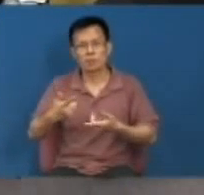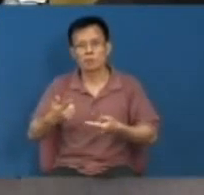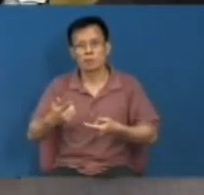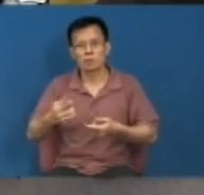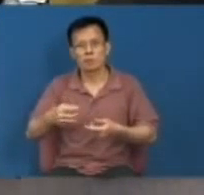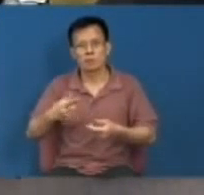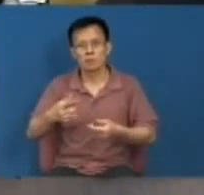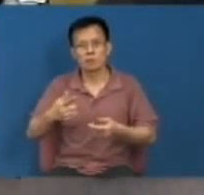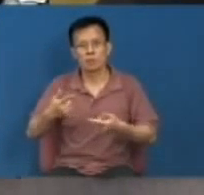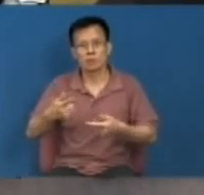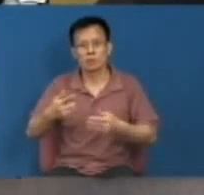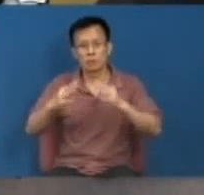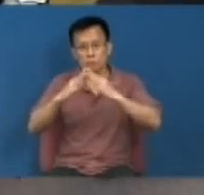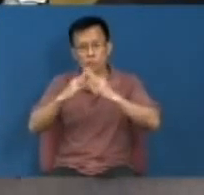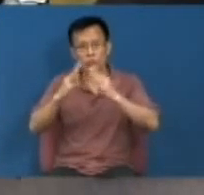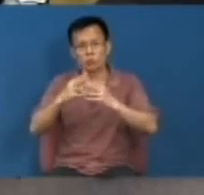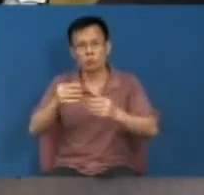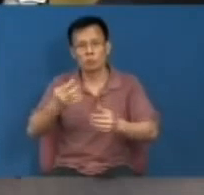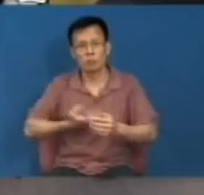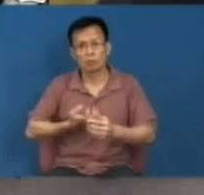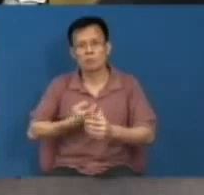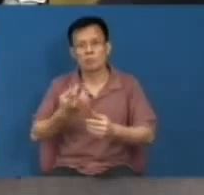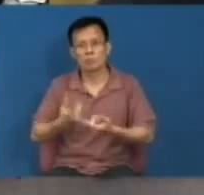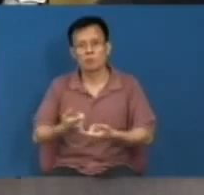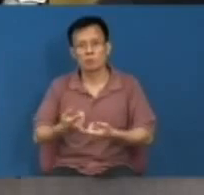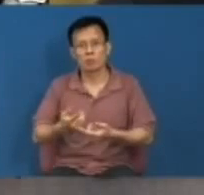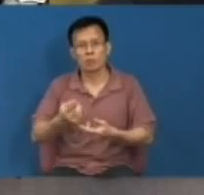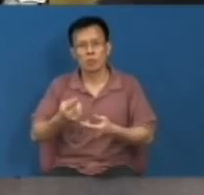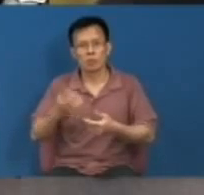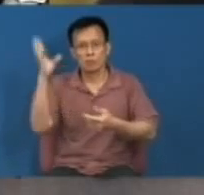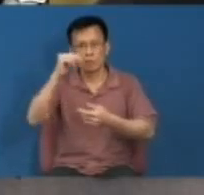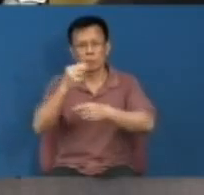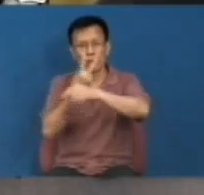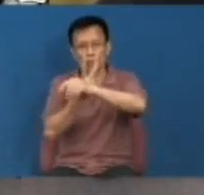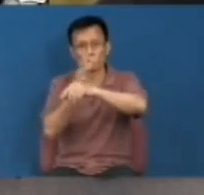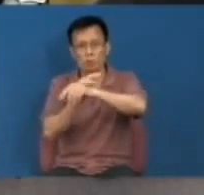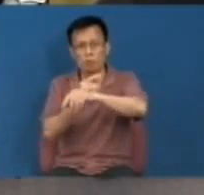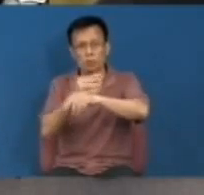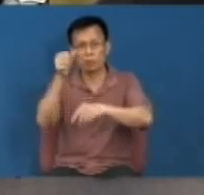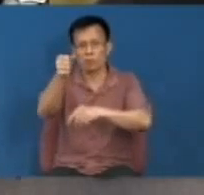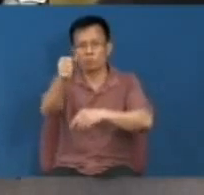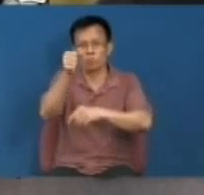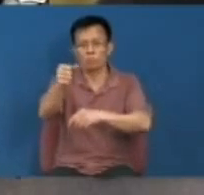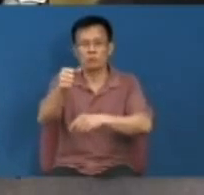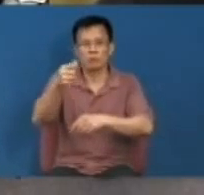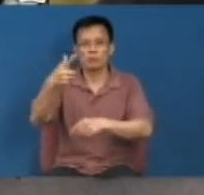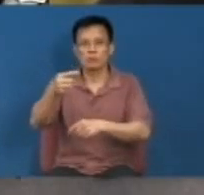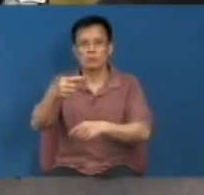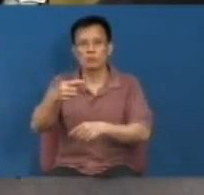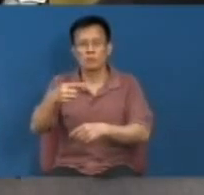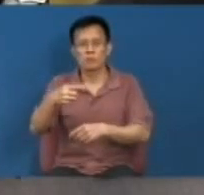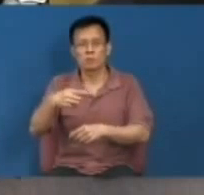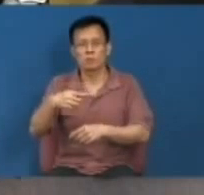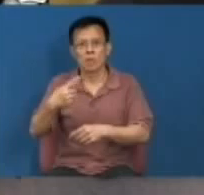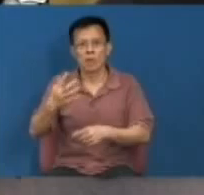處仲狼過 我 哋寮仔埗。 到2點鐘撳鐘，話裏邊咧就開到，咁我個女喺度住，咁我啱啱就冇喺度，